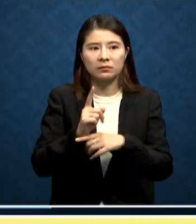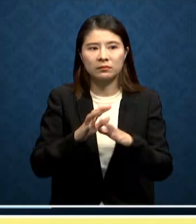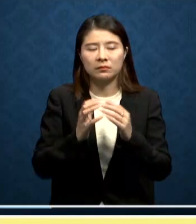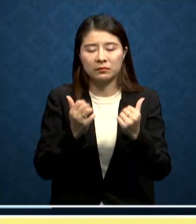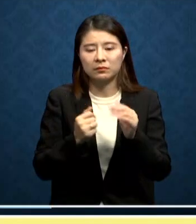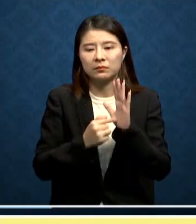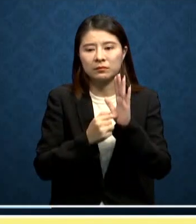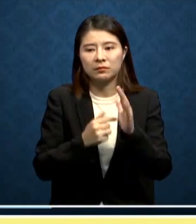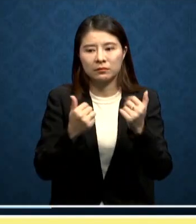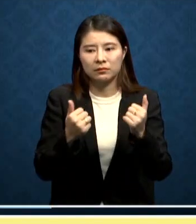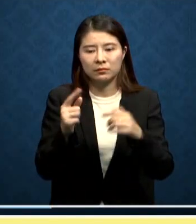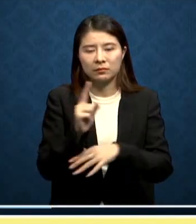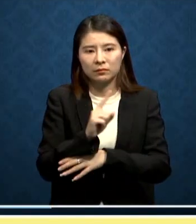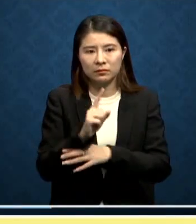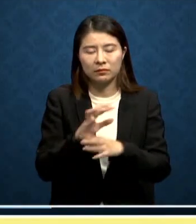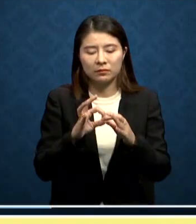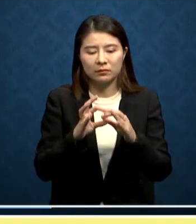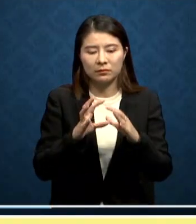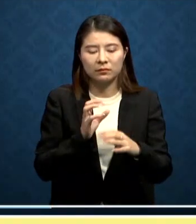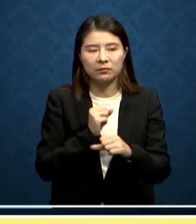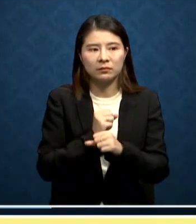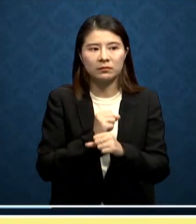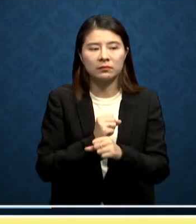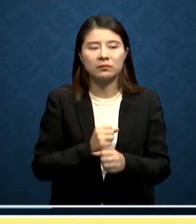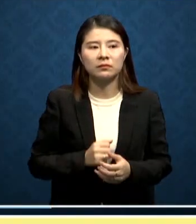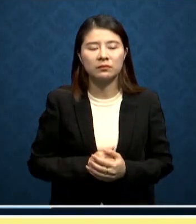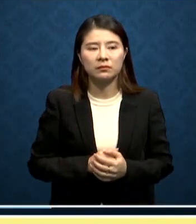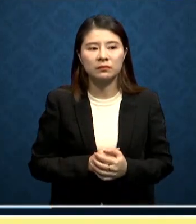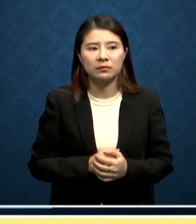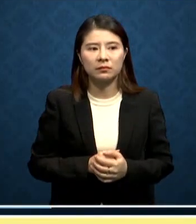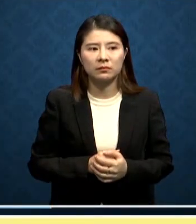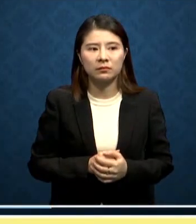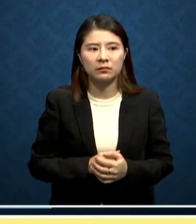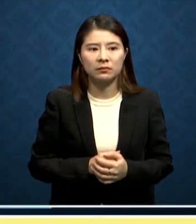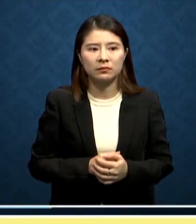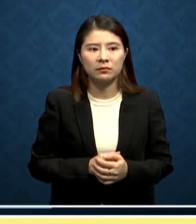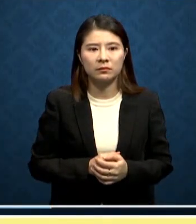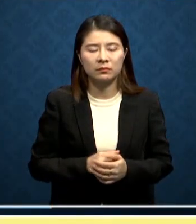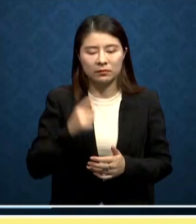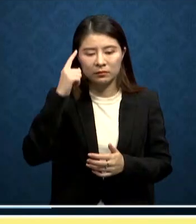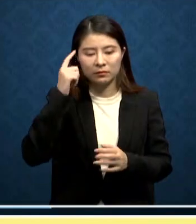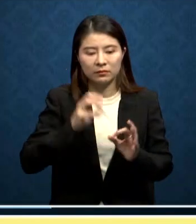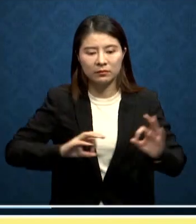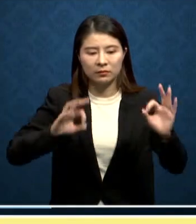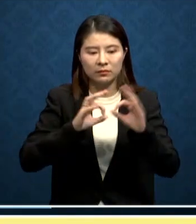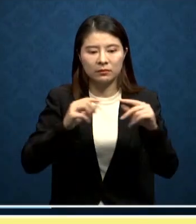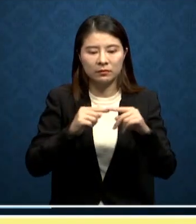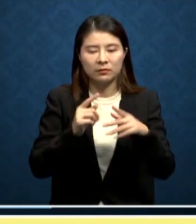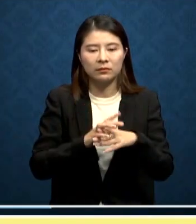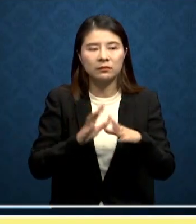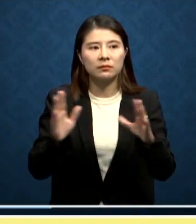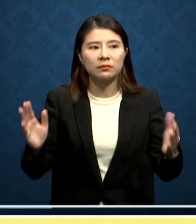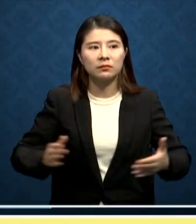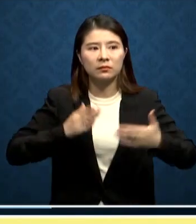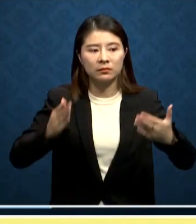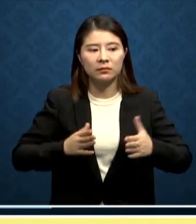ต่างๆเนี้ยก็มีข้อสังเกตในแต่ละพันธกิจท่านก็ให้ความสำคัญกับพันธกิจที่ 1ก็คือสนับสนุน